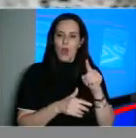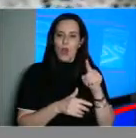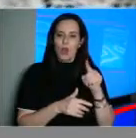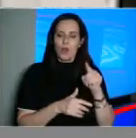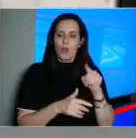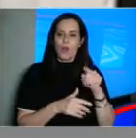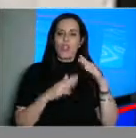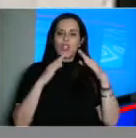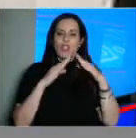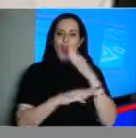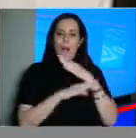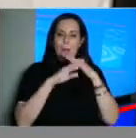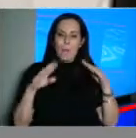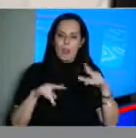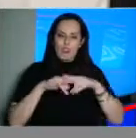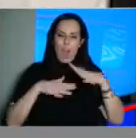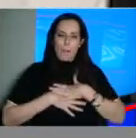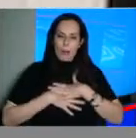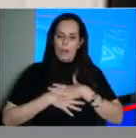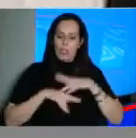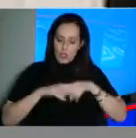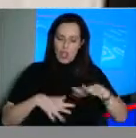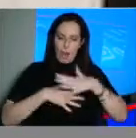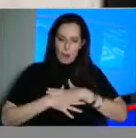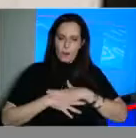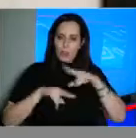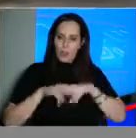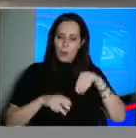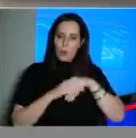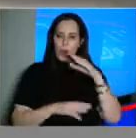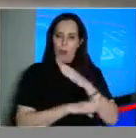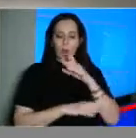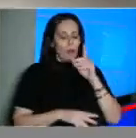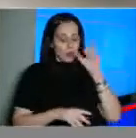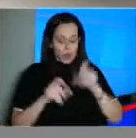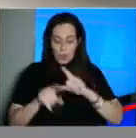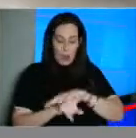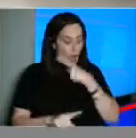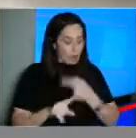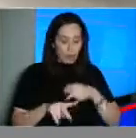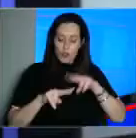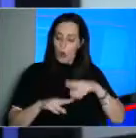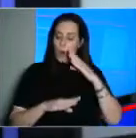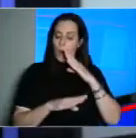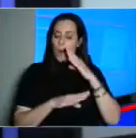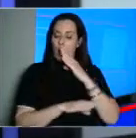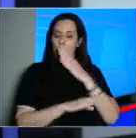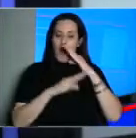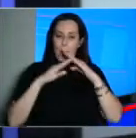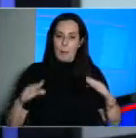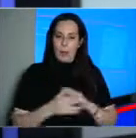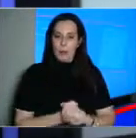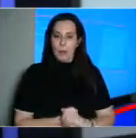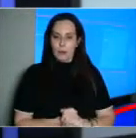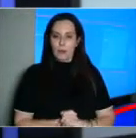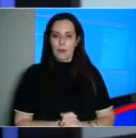אלא שהמעברה עברה בהם, נשארה בהם, והם נשארו בהם. יש אנשים עד היום, נכון, יושבים במעברות, נכון, לא נכון, זזים. נכון. דוקטור נכון. בני